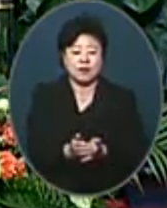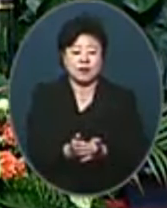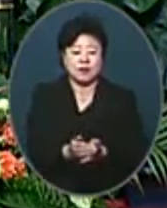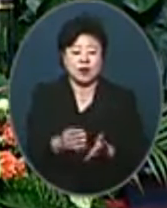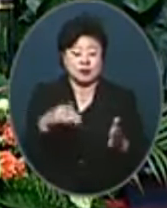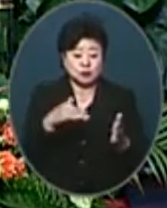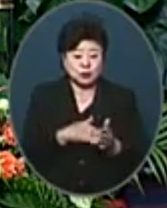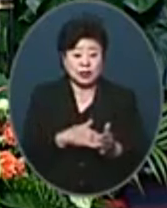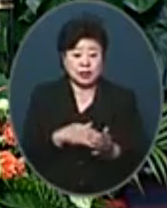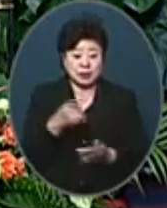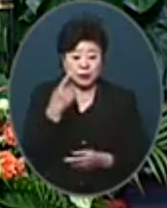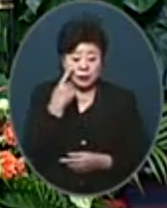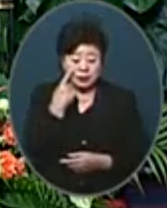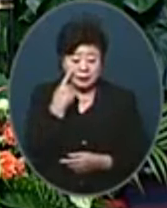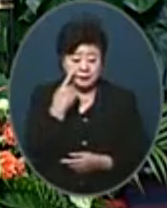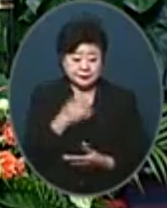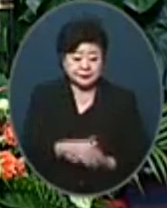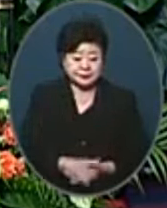도착을 했는데